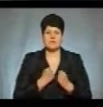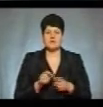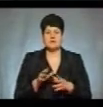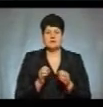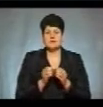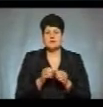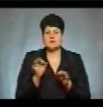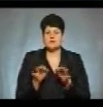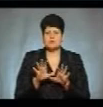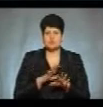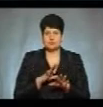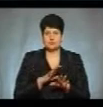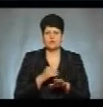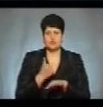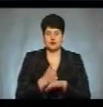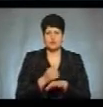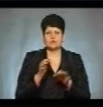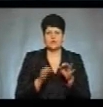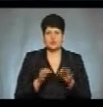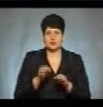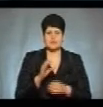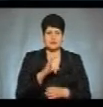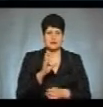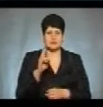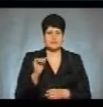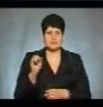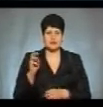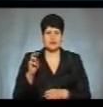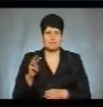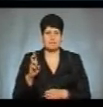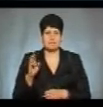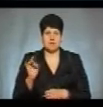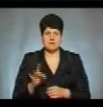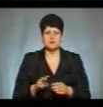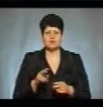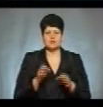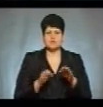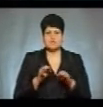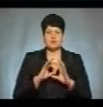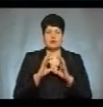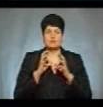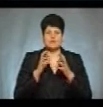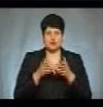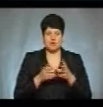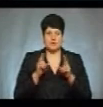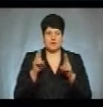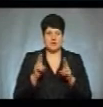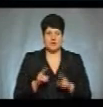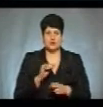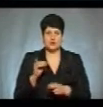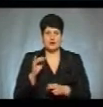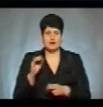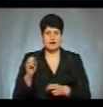суддів. Це головний суддя Сергій Цимбал. Судиться по міжнародних правилах UVV. Це